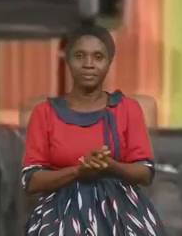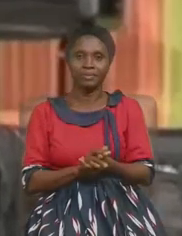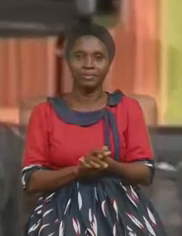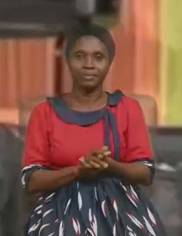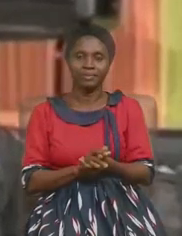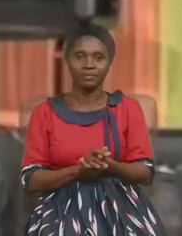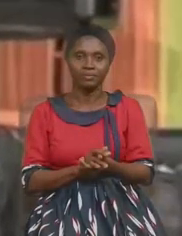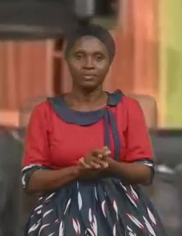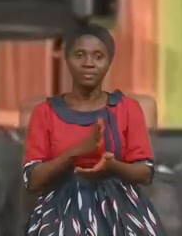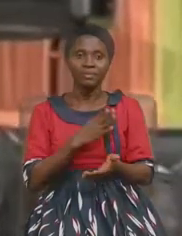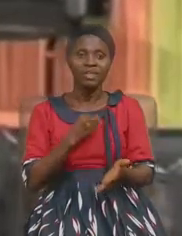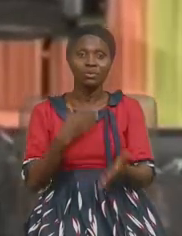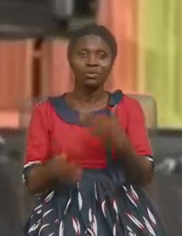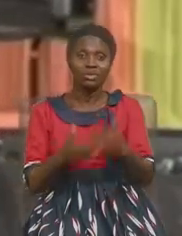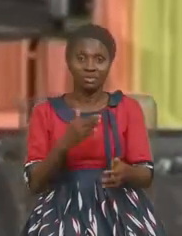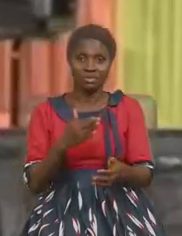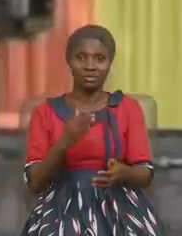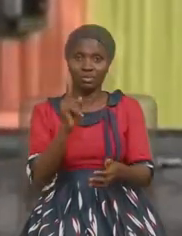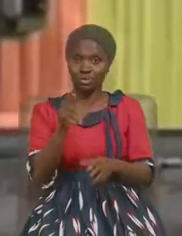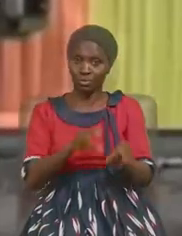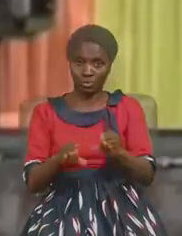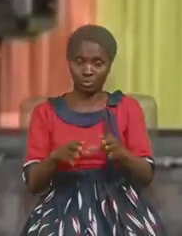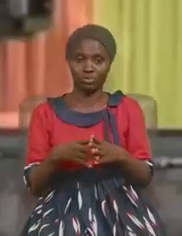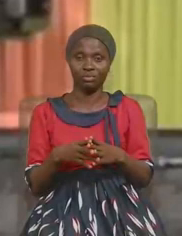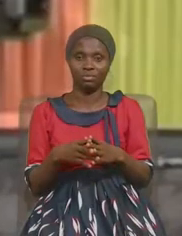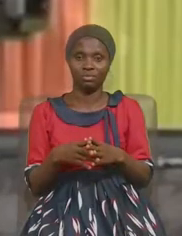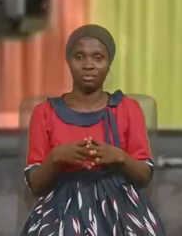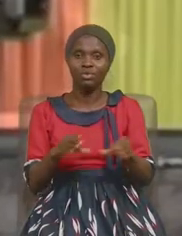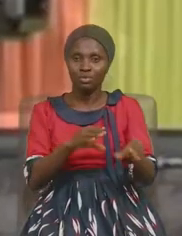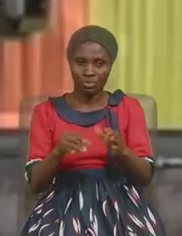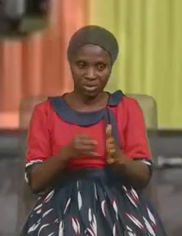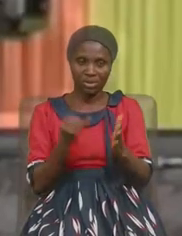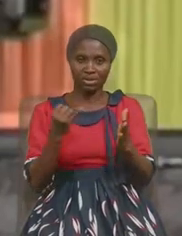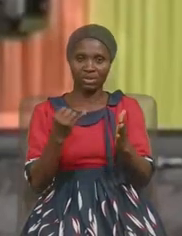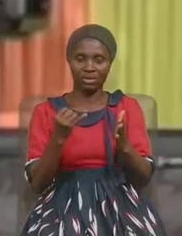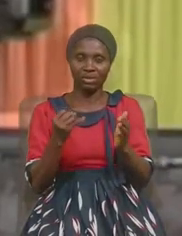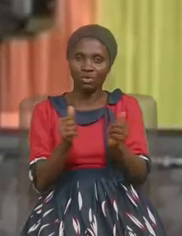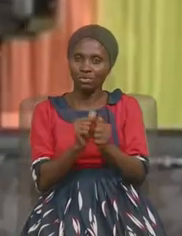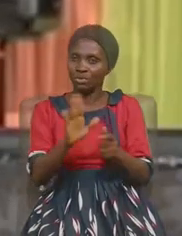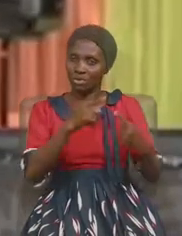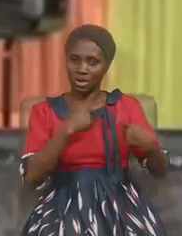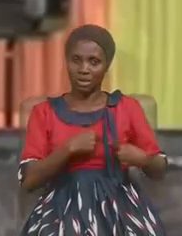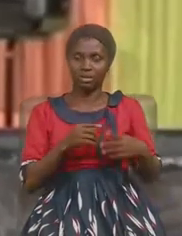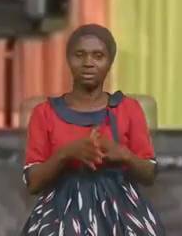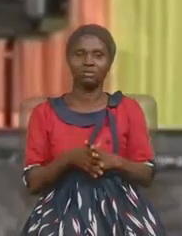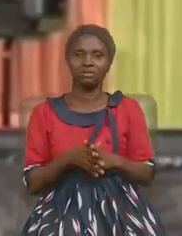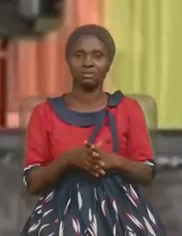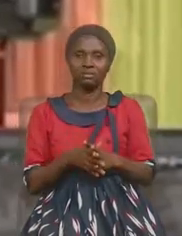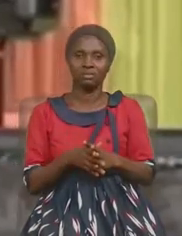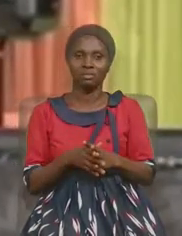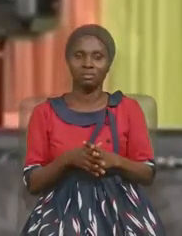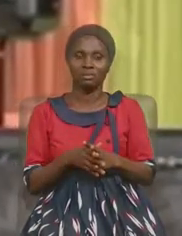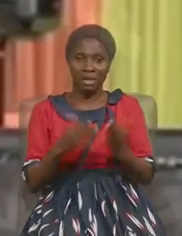Tout ce que vous faites, faites-le de bon cœur. Et dit maintenant que vous êtes venu à